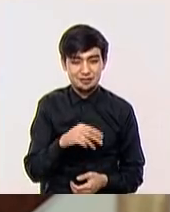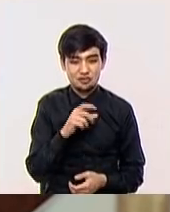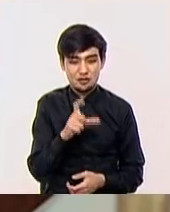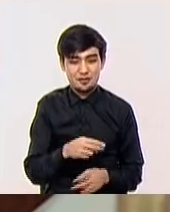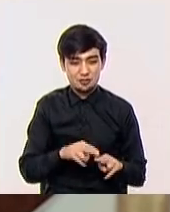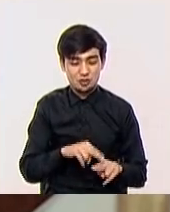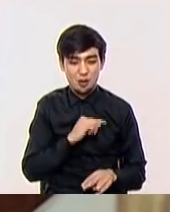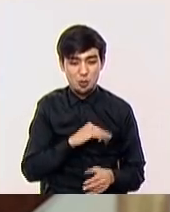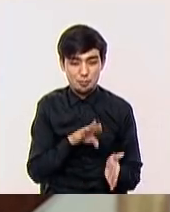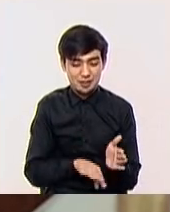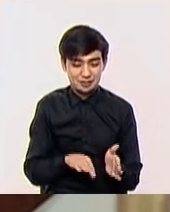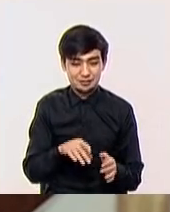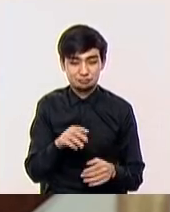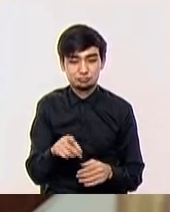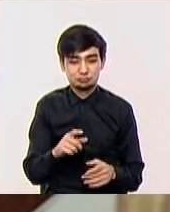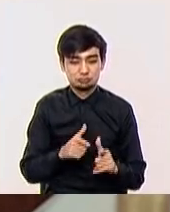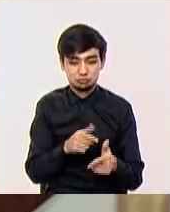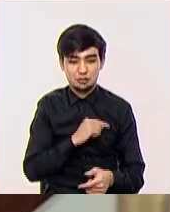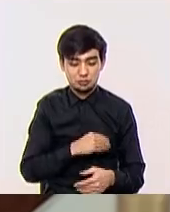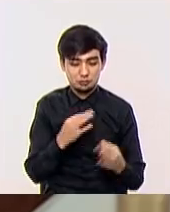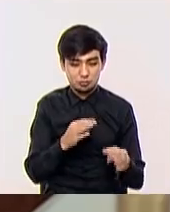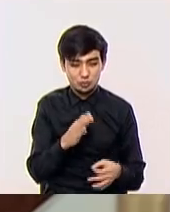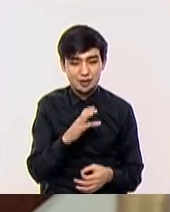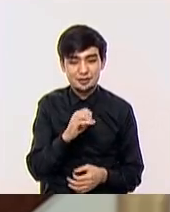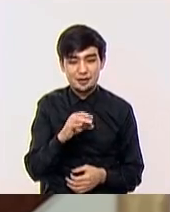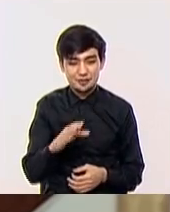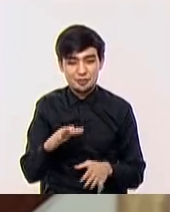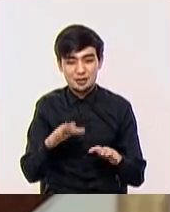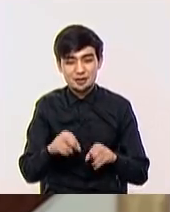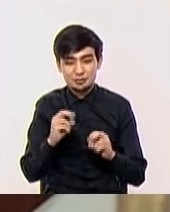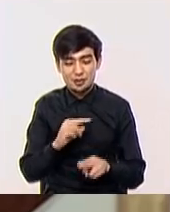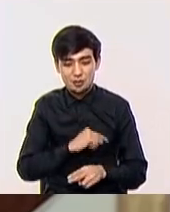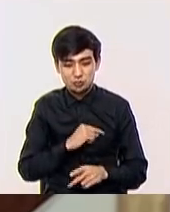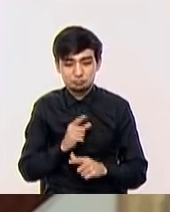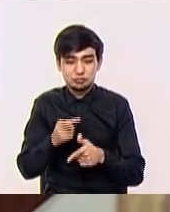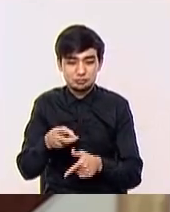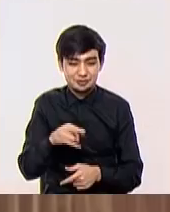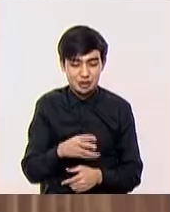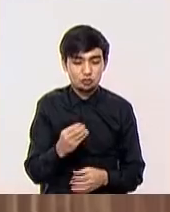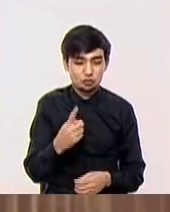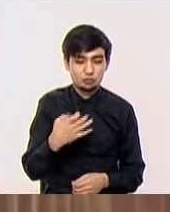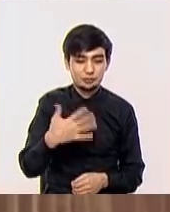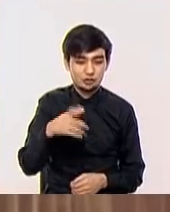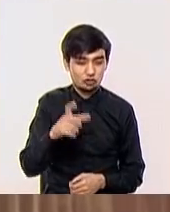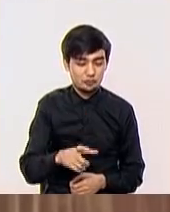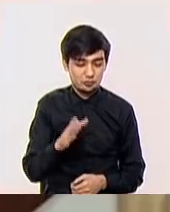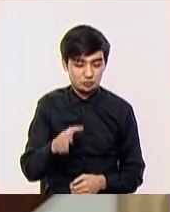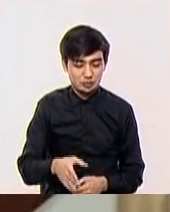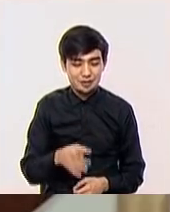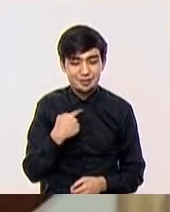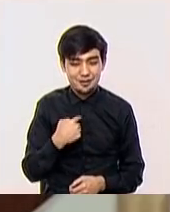керек. Тағы 150 тұрғынды сервистік мекемелерге жұмысқа қабылдауды жоспарлап отыр.